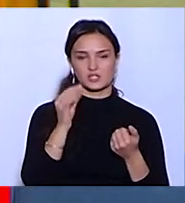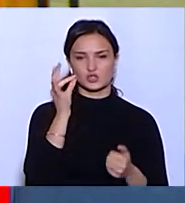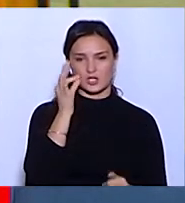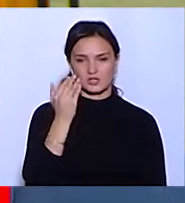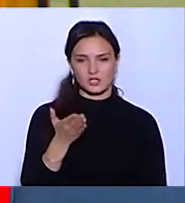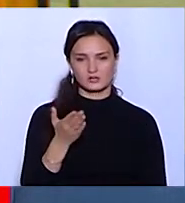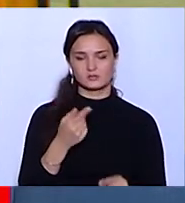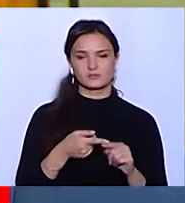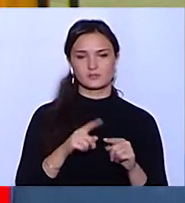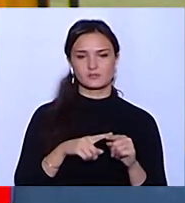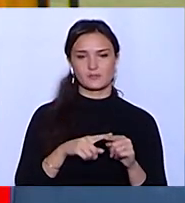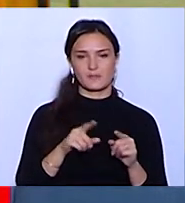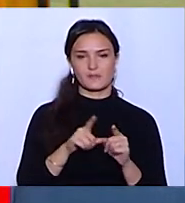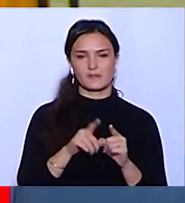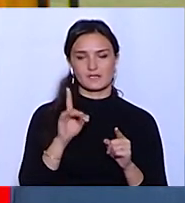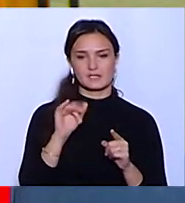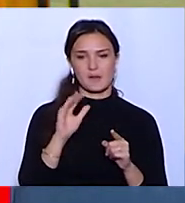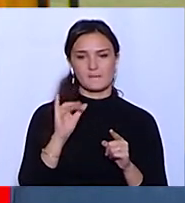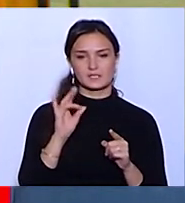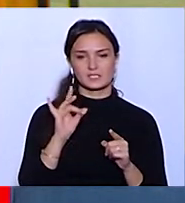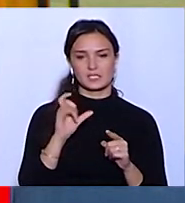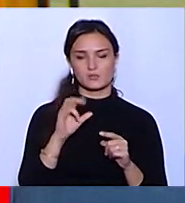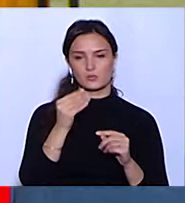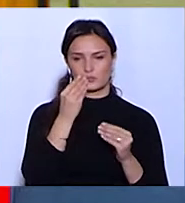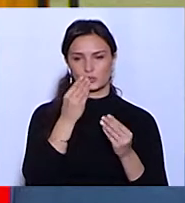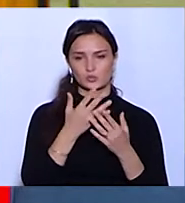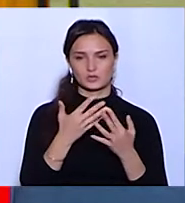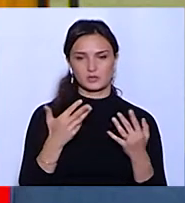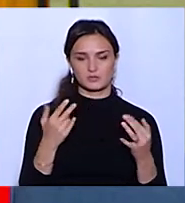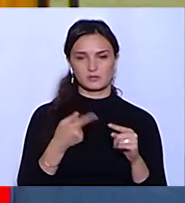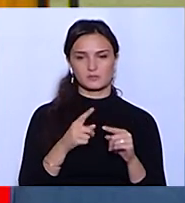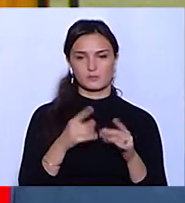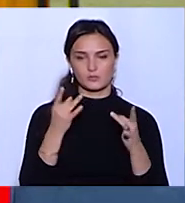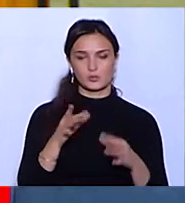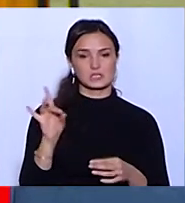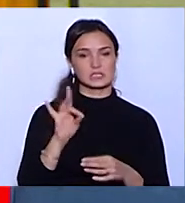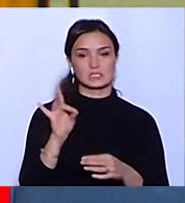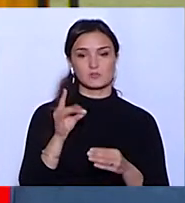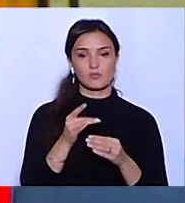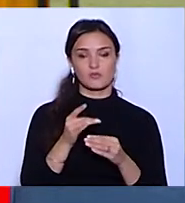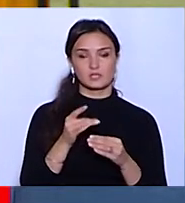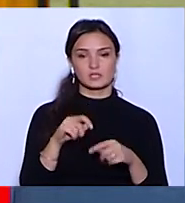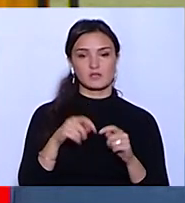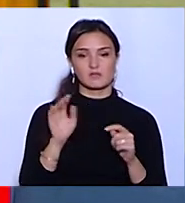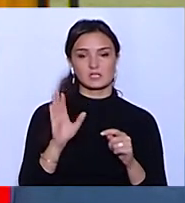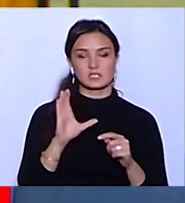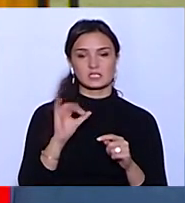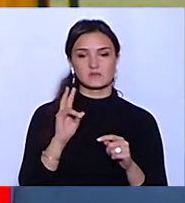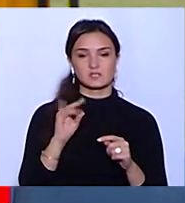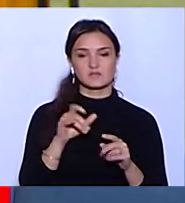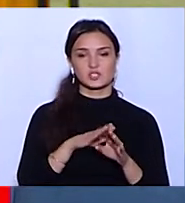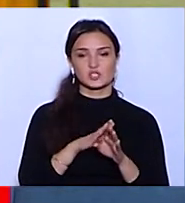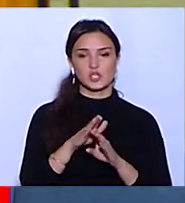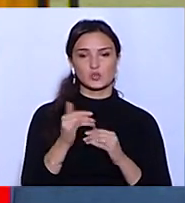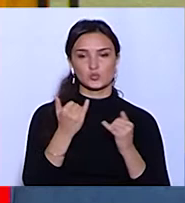შაქარი და ასევე რაფინირებული სხვა ანალოგიური პროდუქტები არა უბრალოდ ცხიმოვან ცვლას დაარღვებს, არამედ სიმსივნისთვის